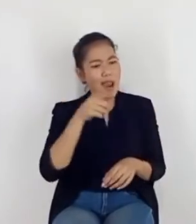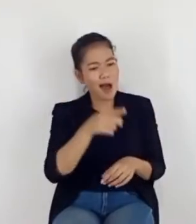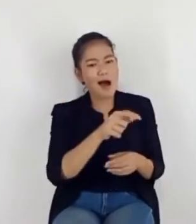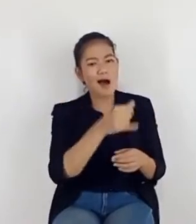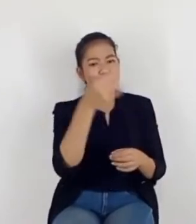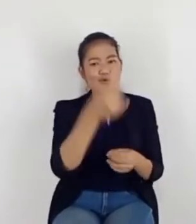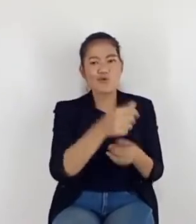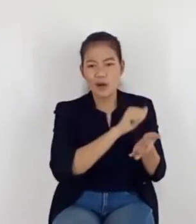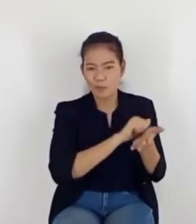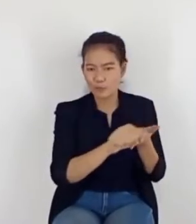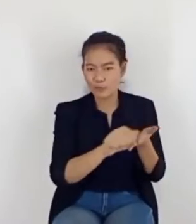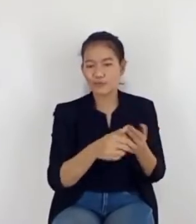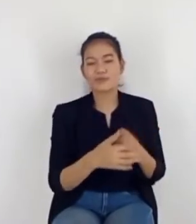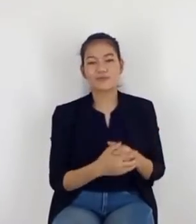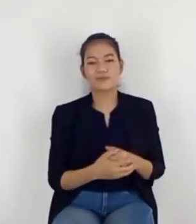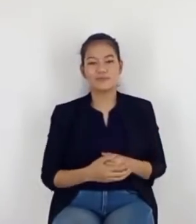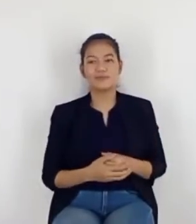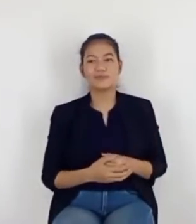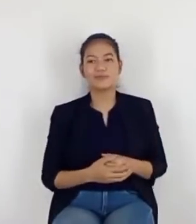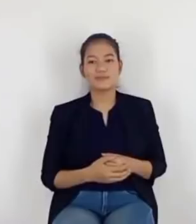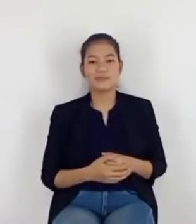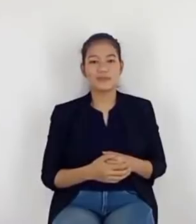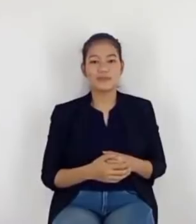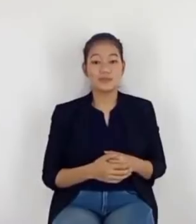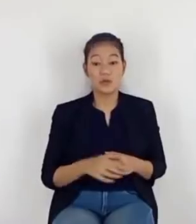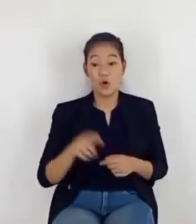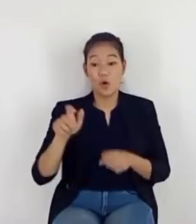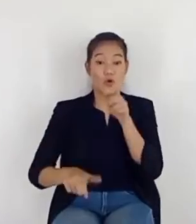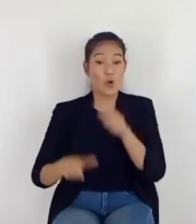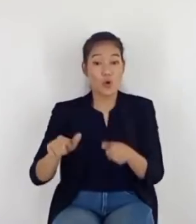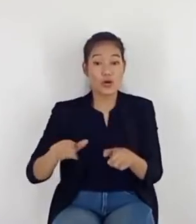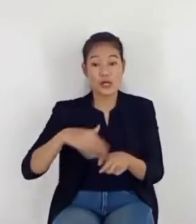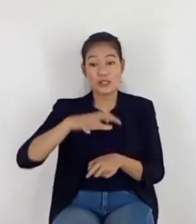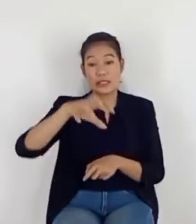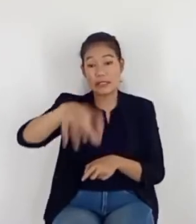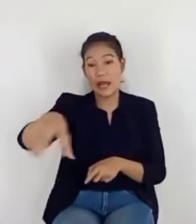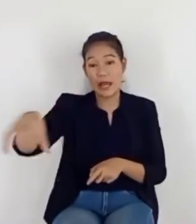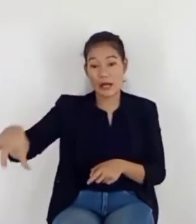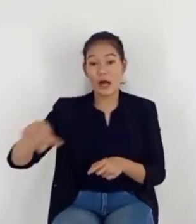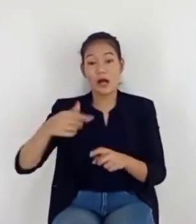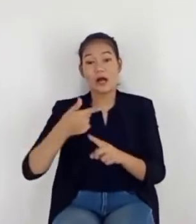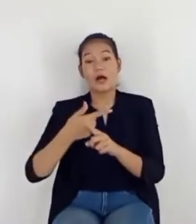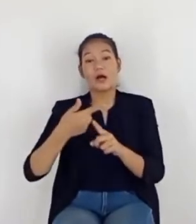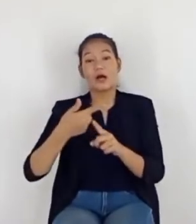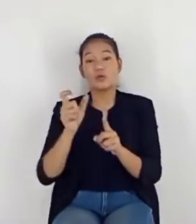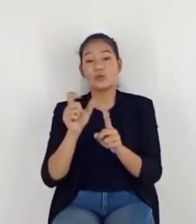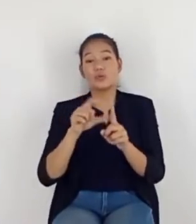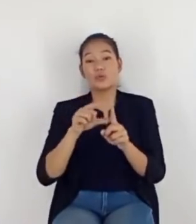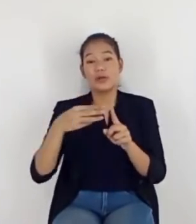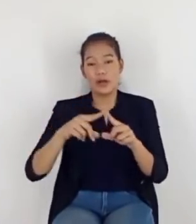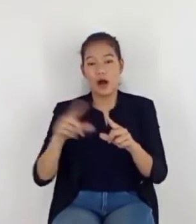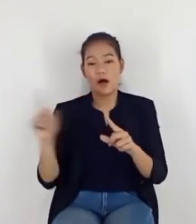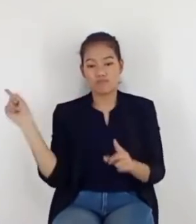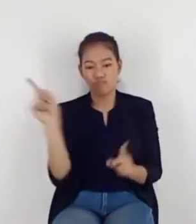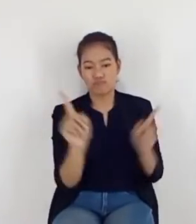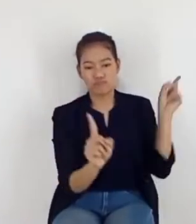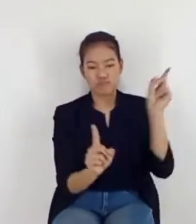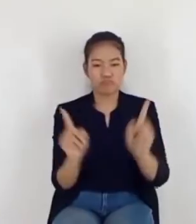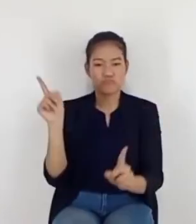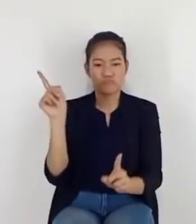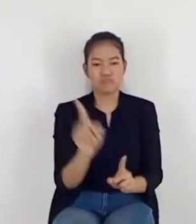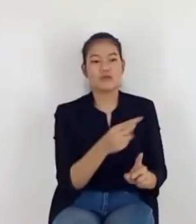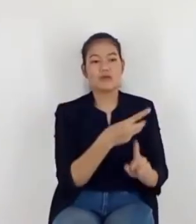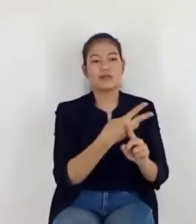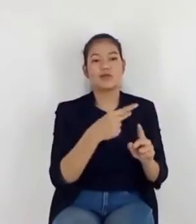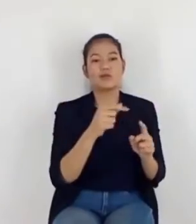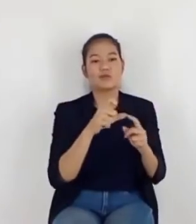dosamu." Lalu datanglah kepadanya orang-orang dari seluruh daerah Yudea dan semua penduduk Yerusalem, dan